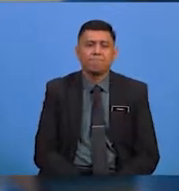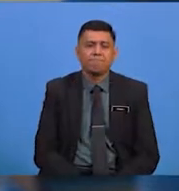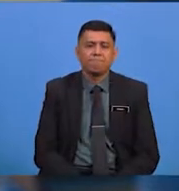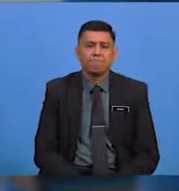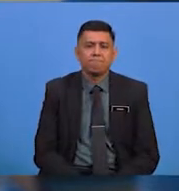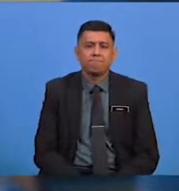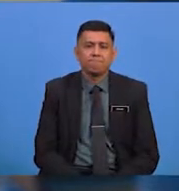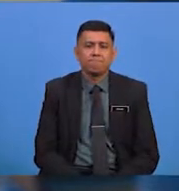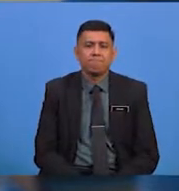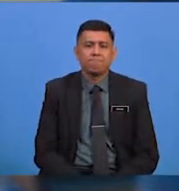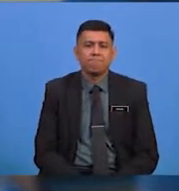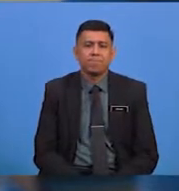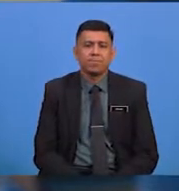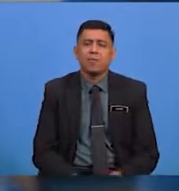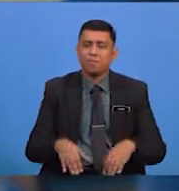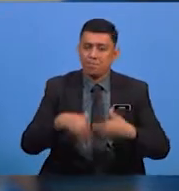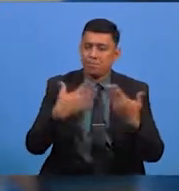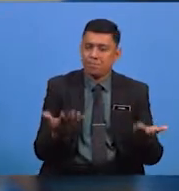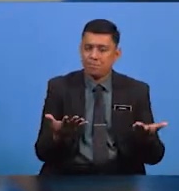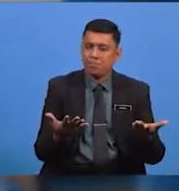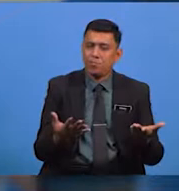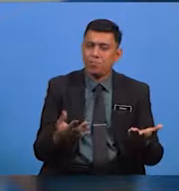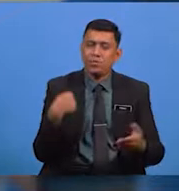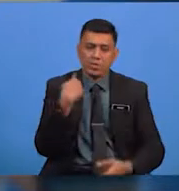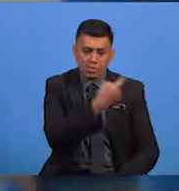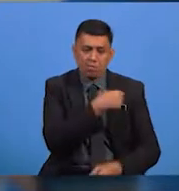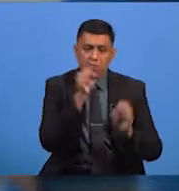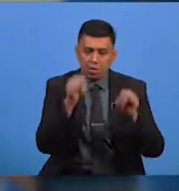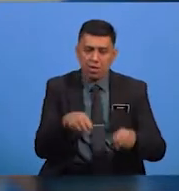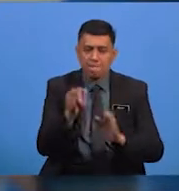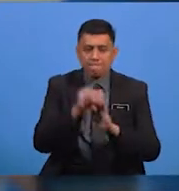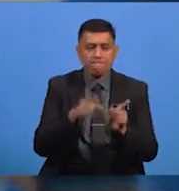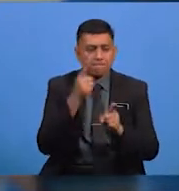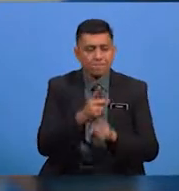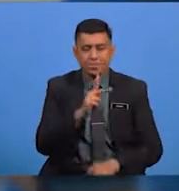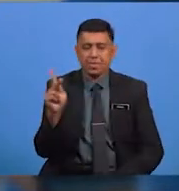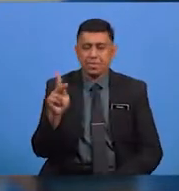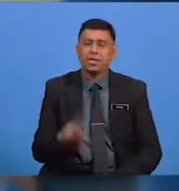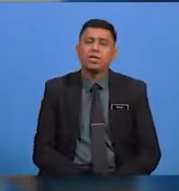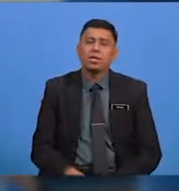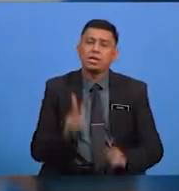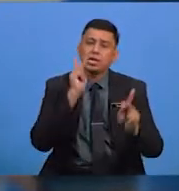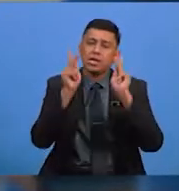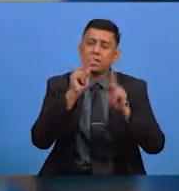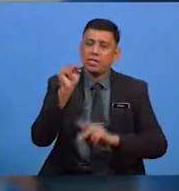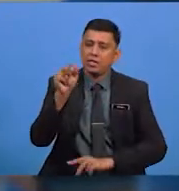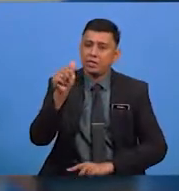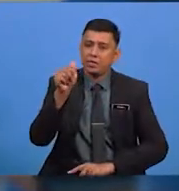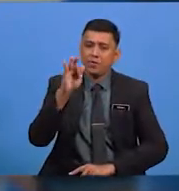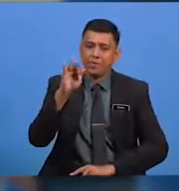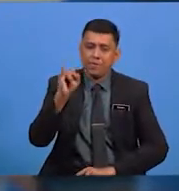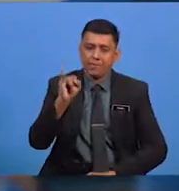Jadi, bagaimana kita boleh membetulkan penggunaan kata nafi